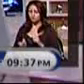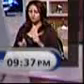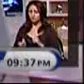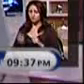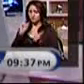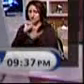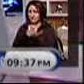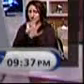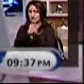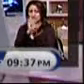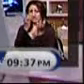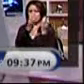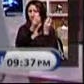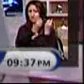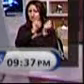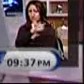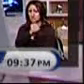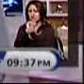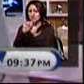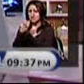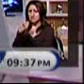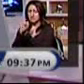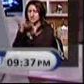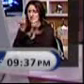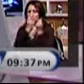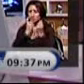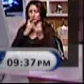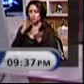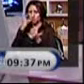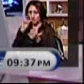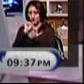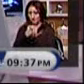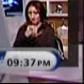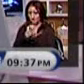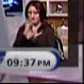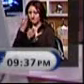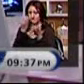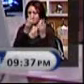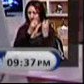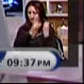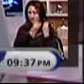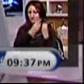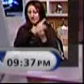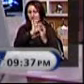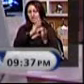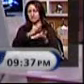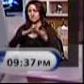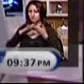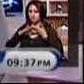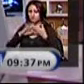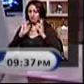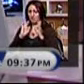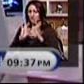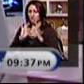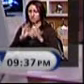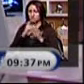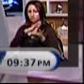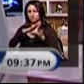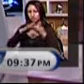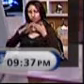بالسجون، بالمناسبة هناك اخبار منشورة، وده يعني انا اعلم ان انت هتساعدني في عمل هذا الواجب